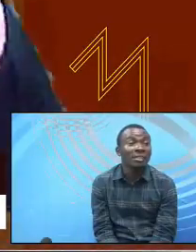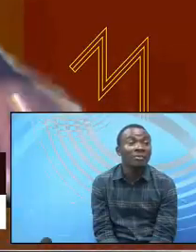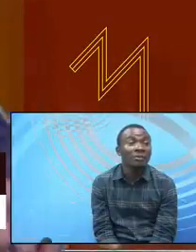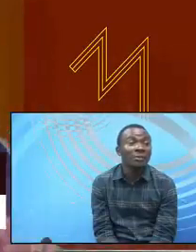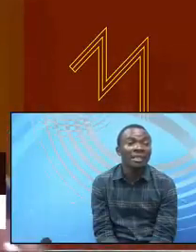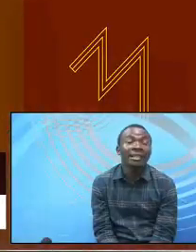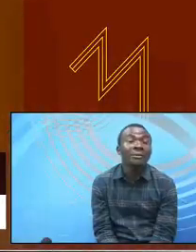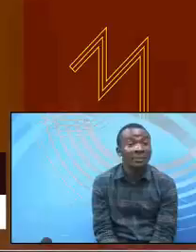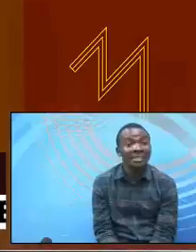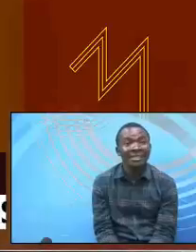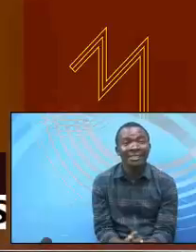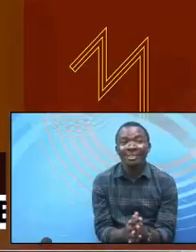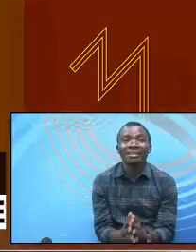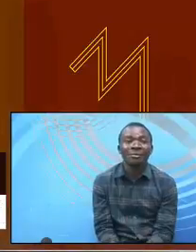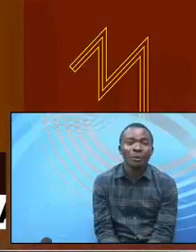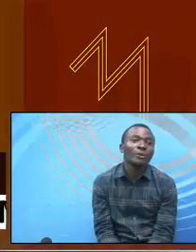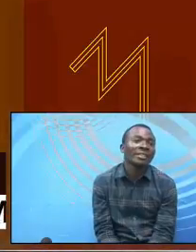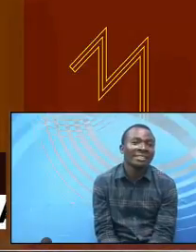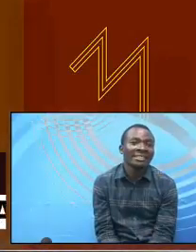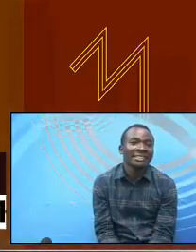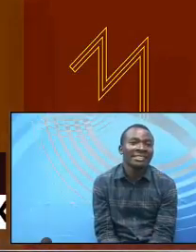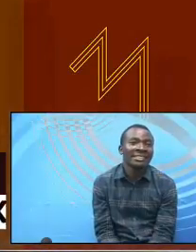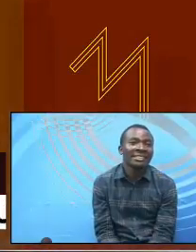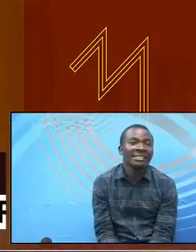kubyumva ikumva ibyo dushaka noneho icyazabishyira mu bikorwa